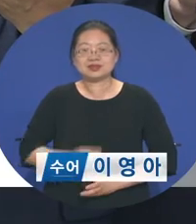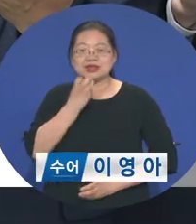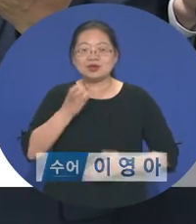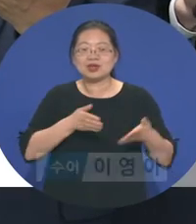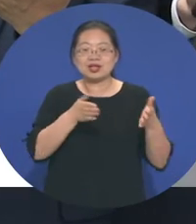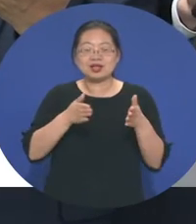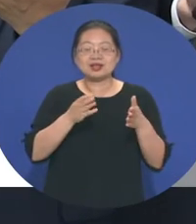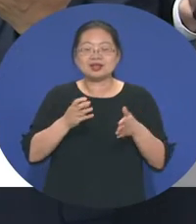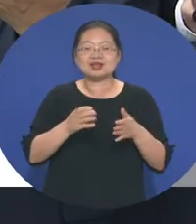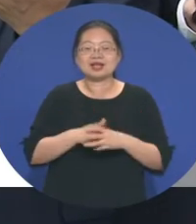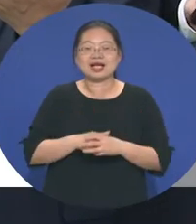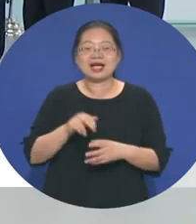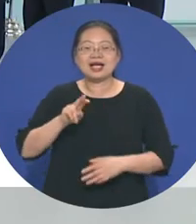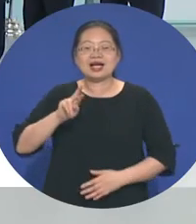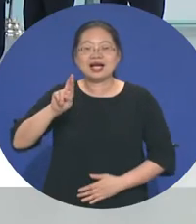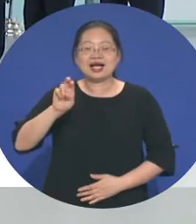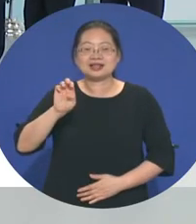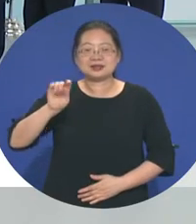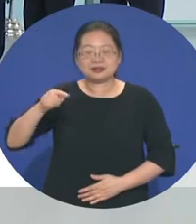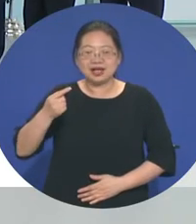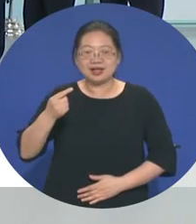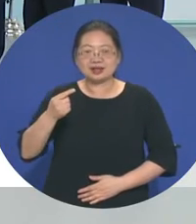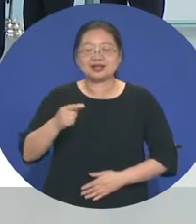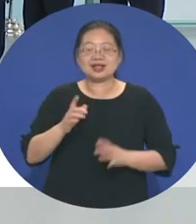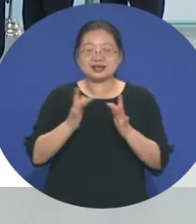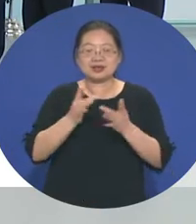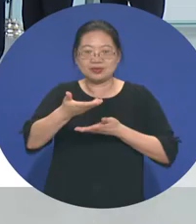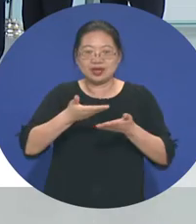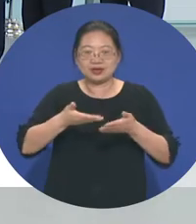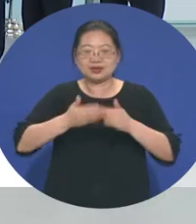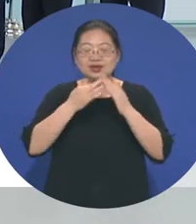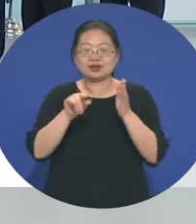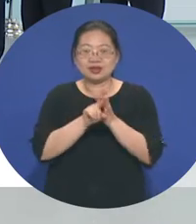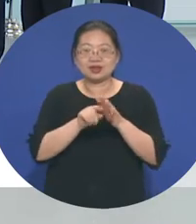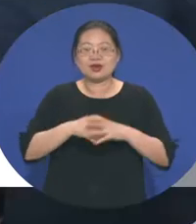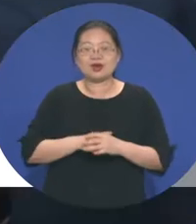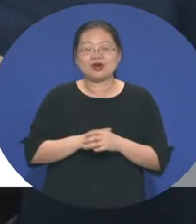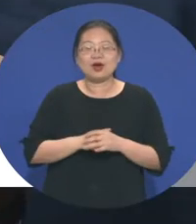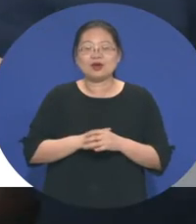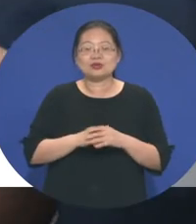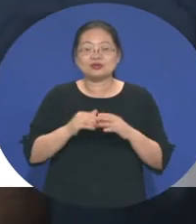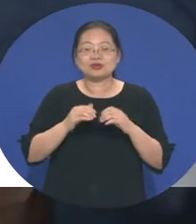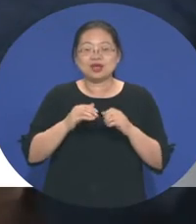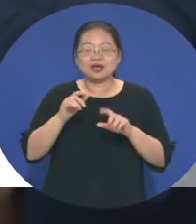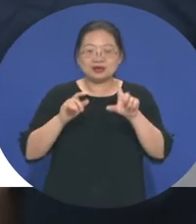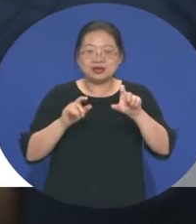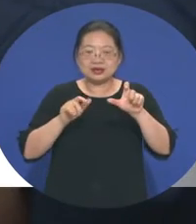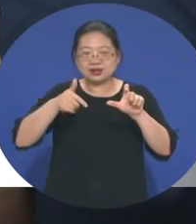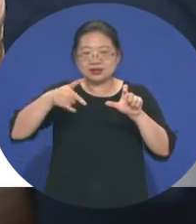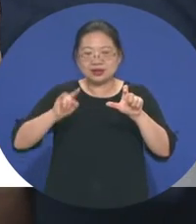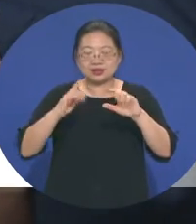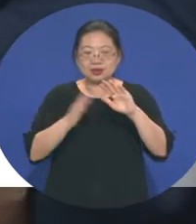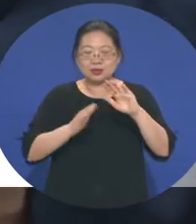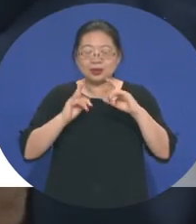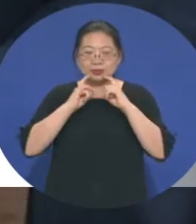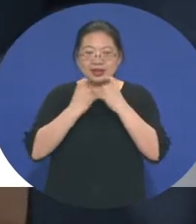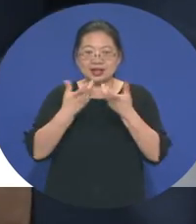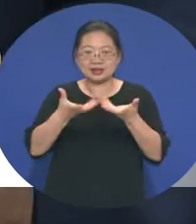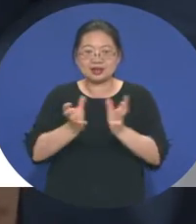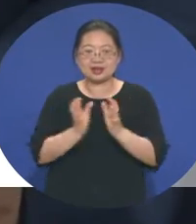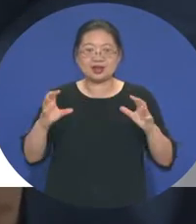경기도가 경기 아리백 플랫폼 구축을 위해 국토지리 정보원 카카오 모빌리티 등 15개 공공 민간